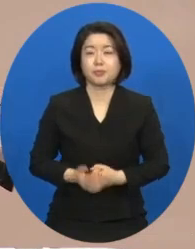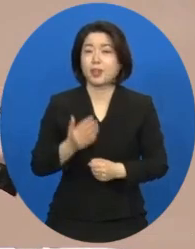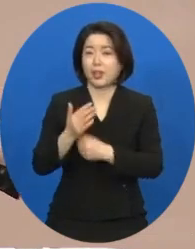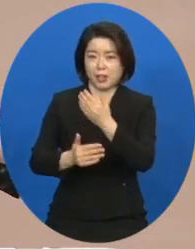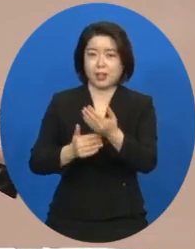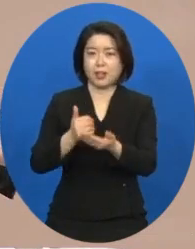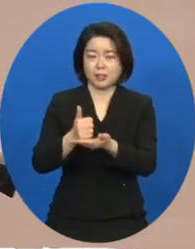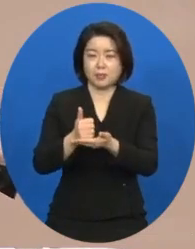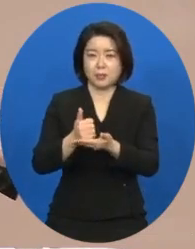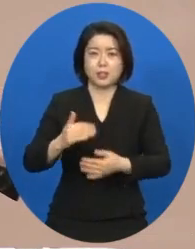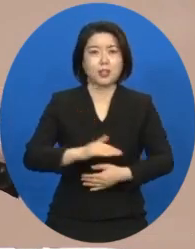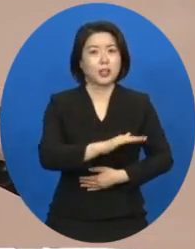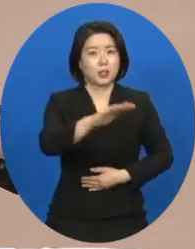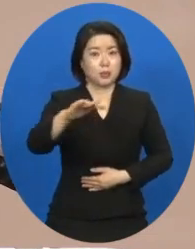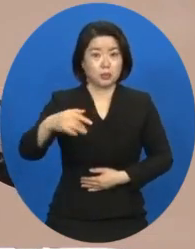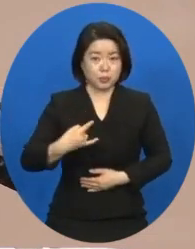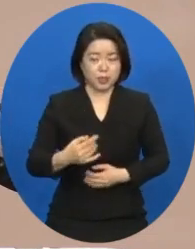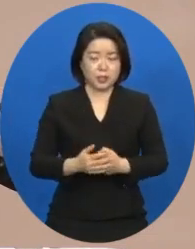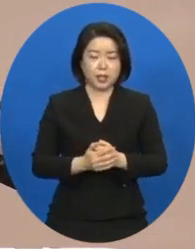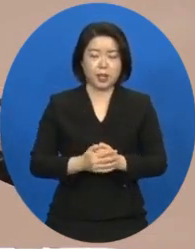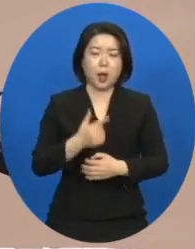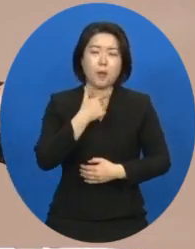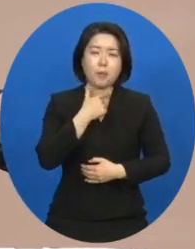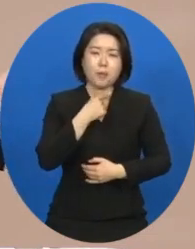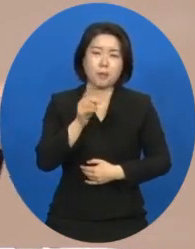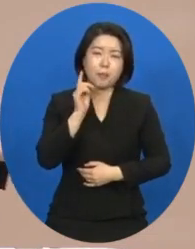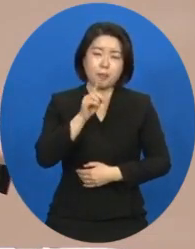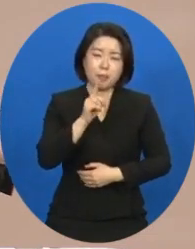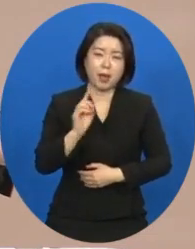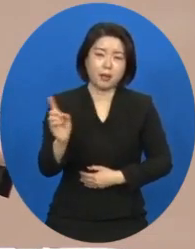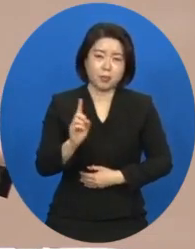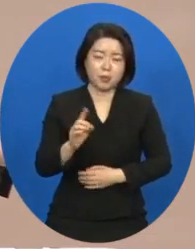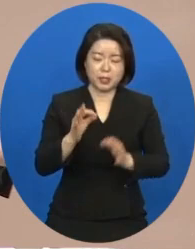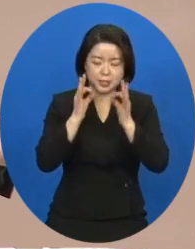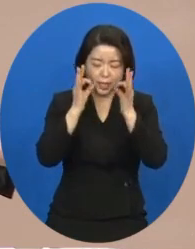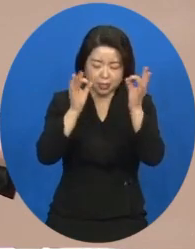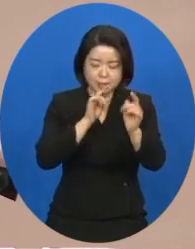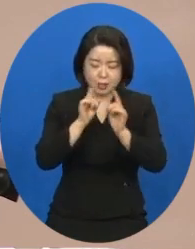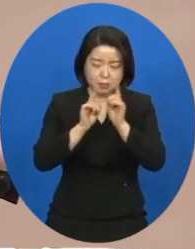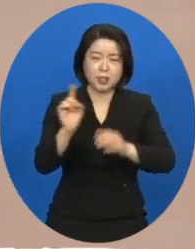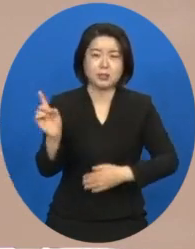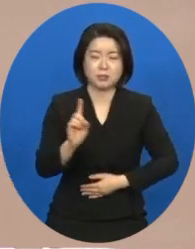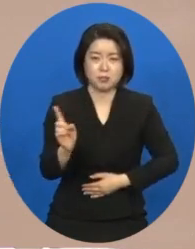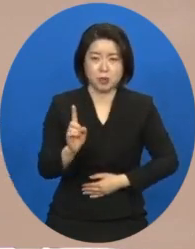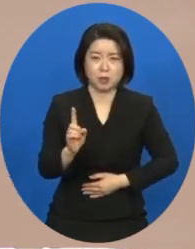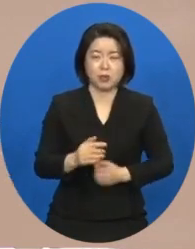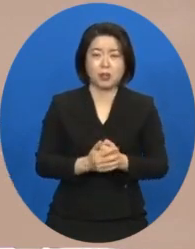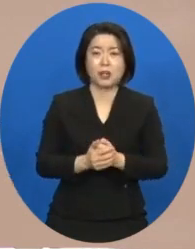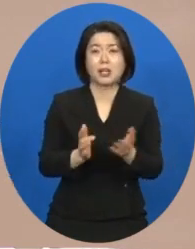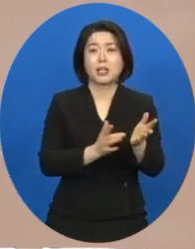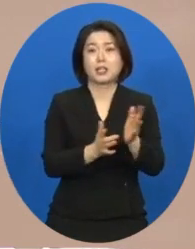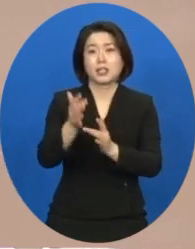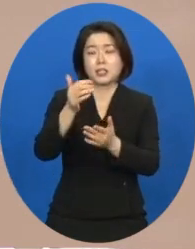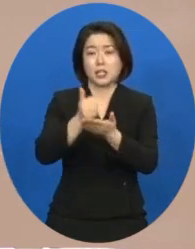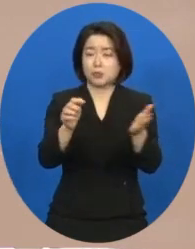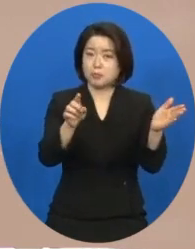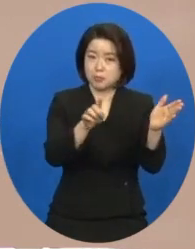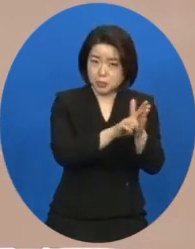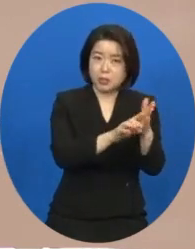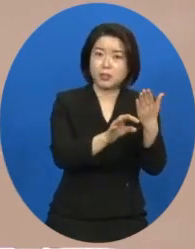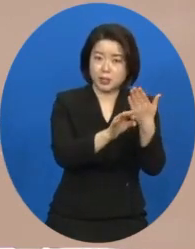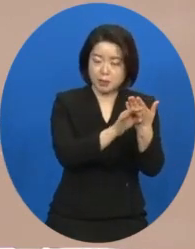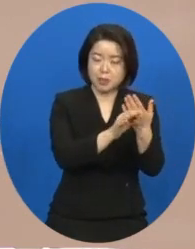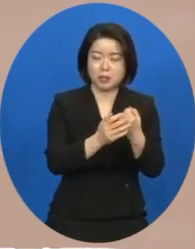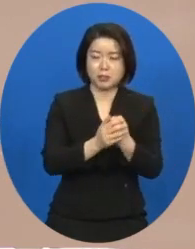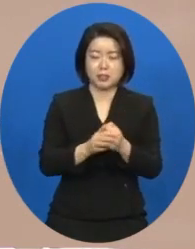하나님께서 우리에게 하시고 싶은 정말 간절한 말씀, 예수를 믿었다면